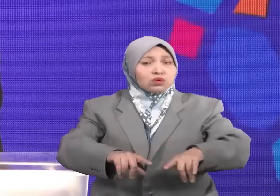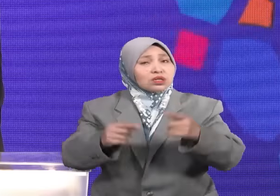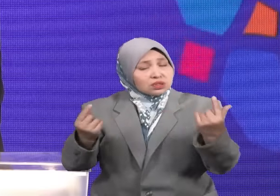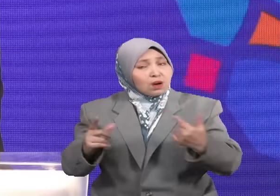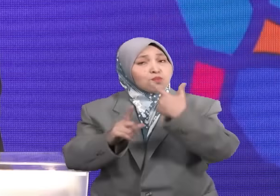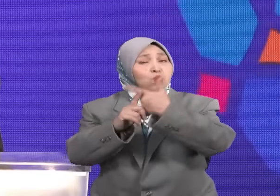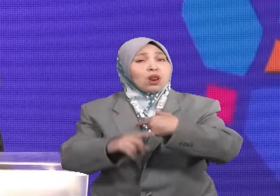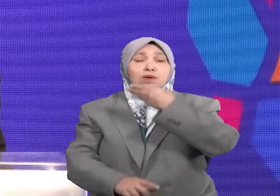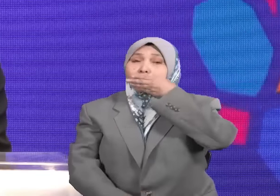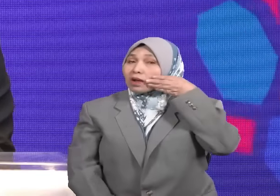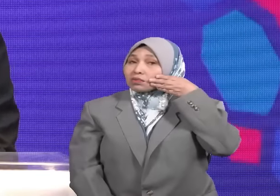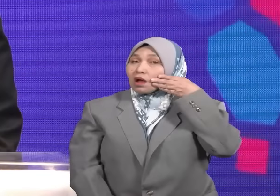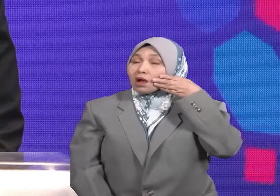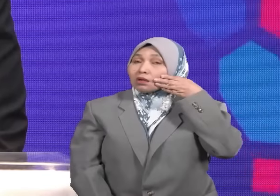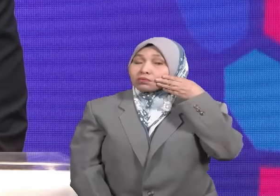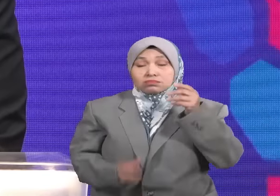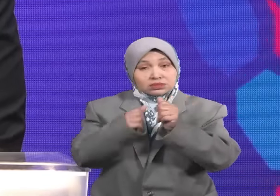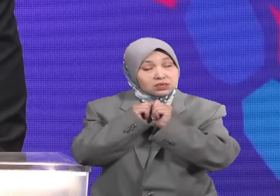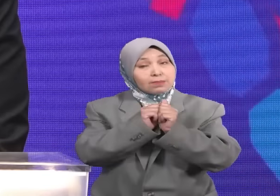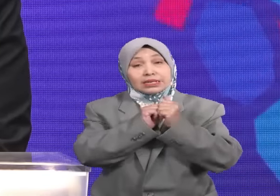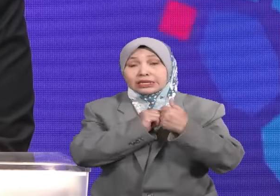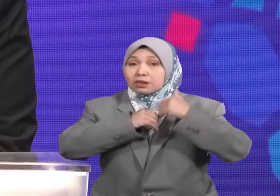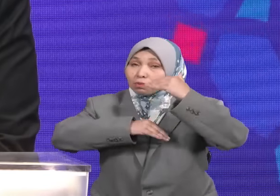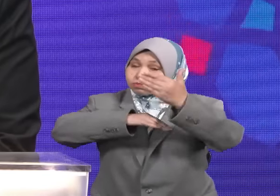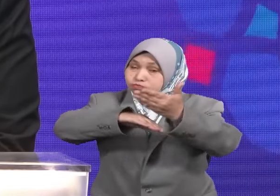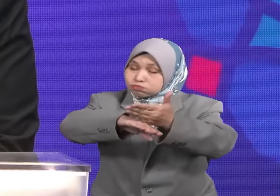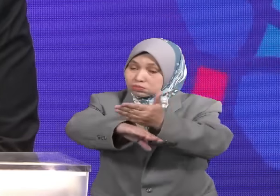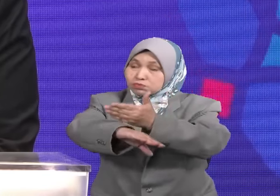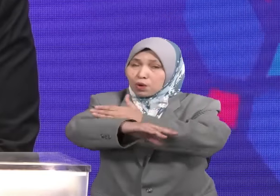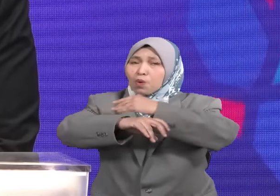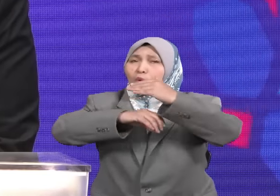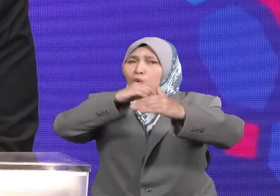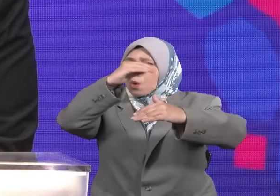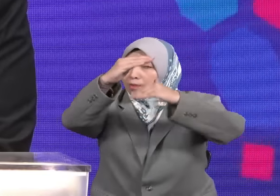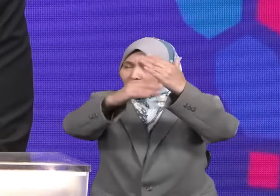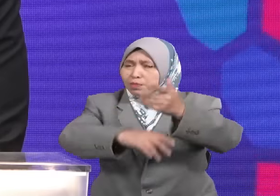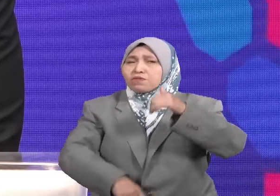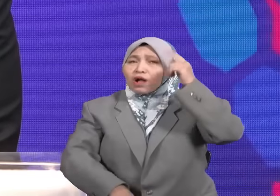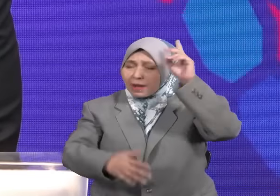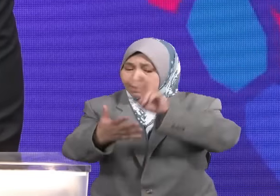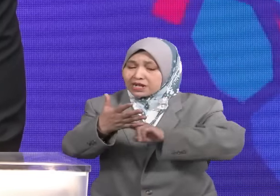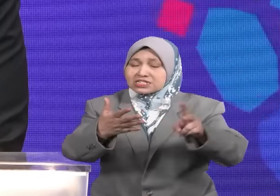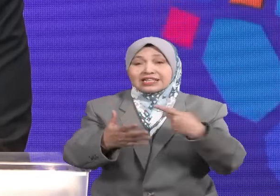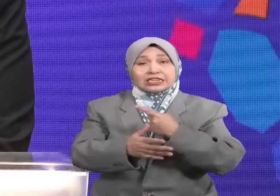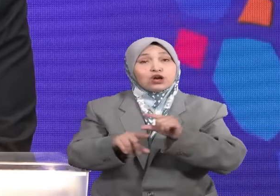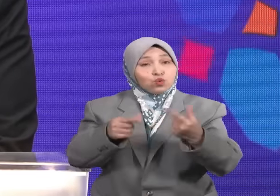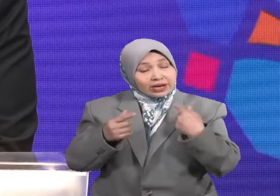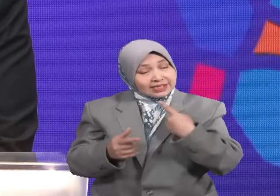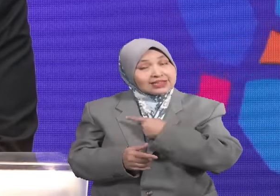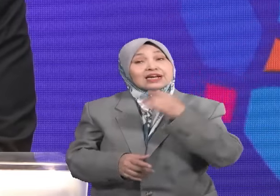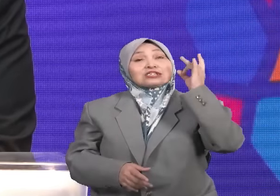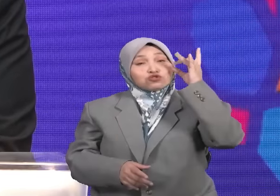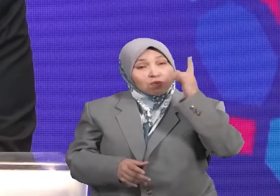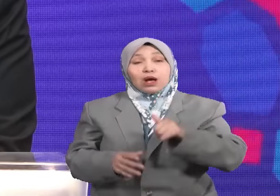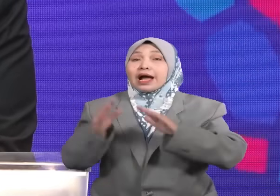Al-Mubarak. Maka marilah sama-sama kita mempertingkatkan lagi kefahaman kita, bacaan kita, Al-Quran kita, insyaAllah.